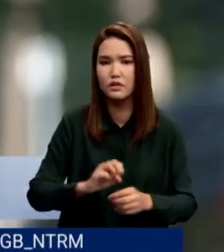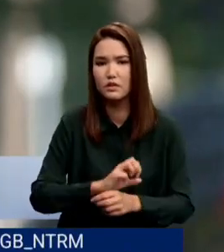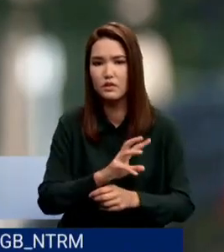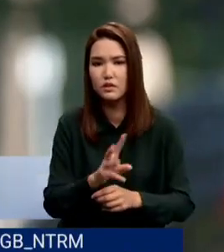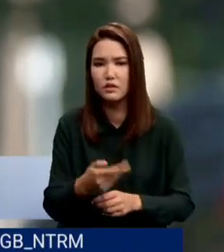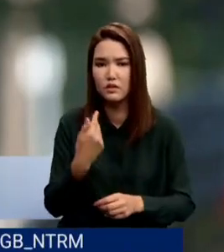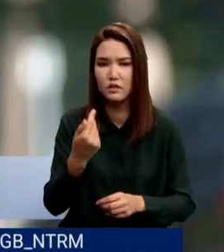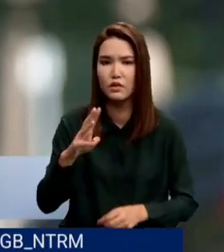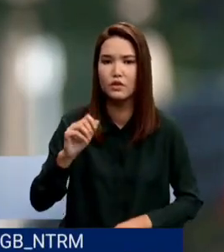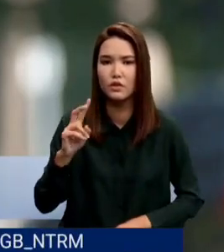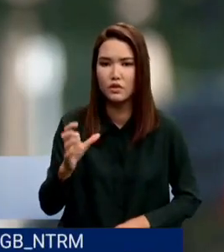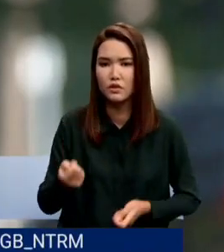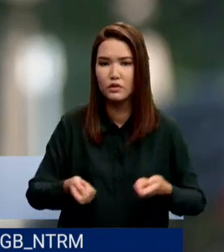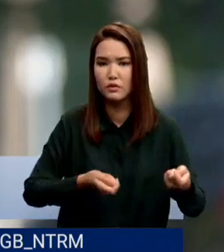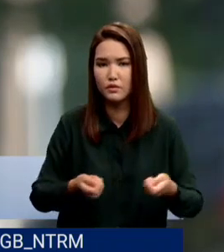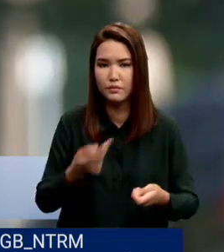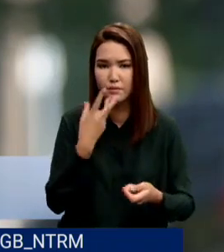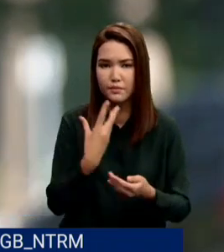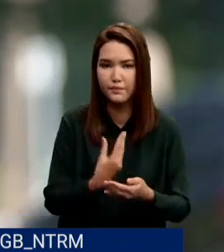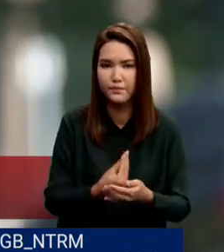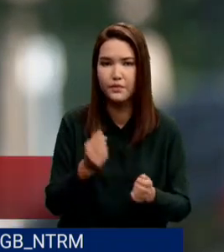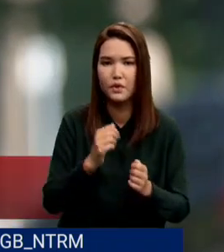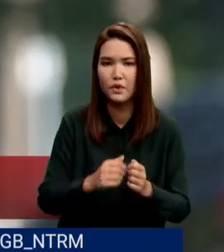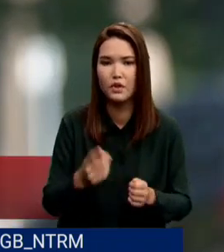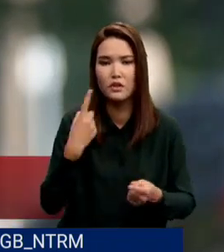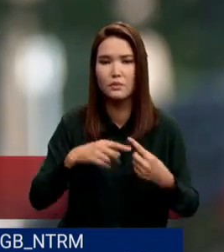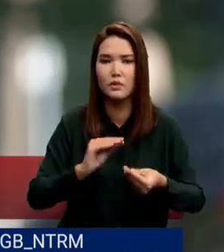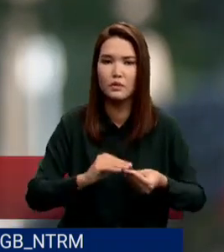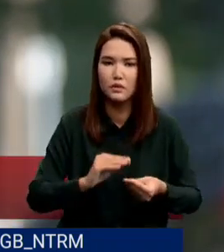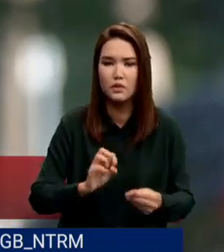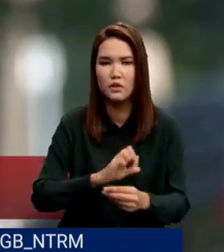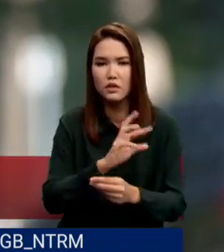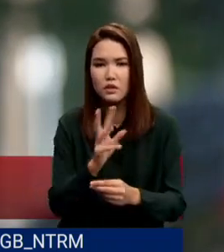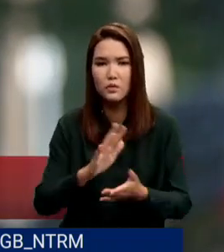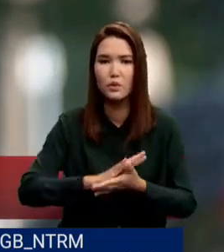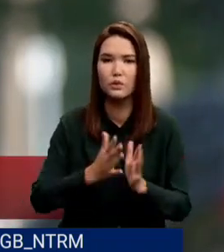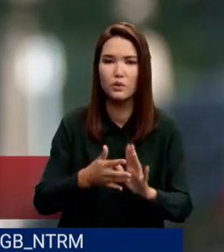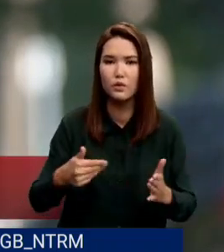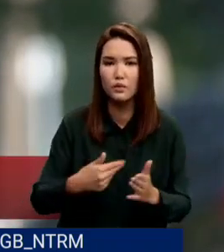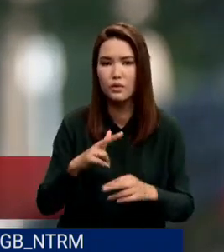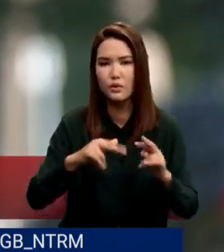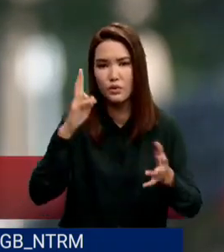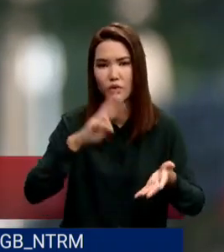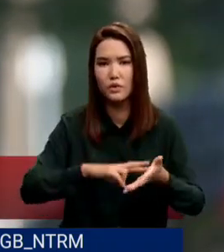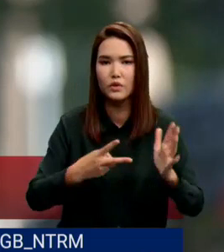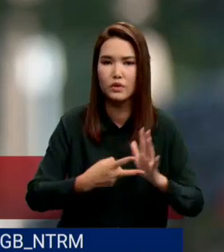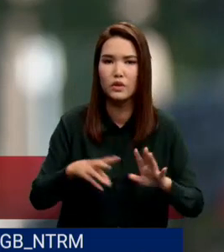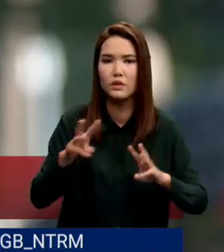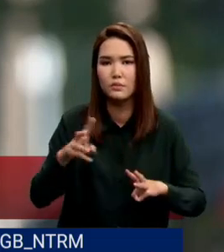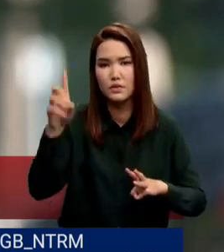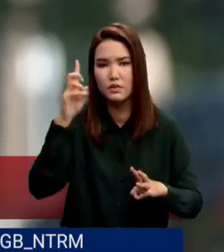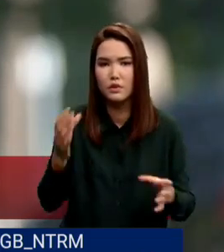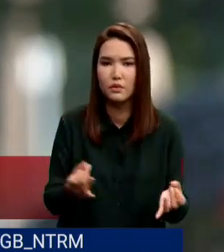бірінші жарты жылында өткізген болатынбыз. Бүгінгі күнге министр тараптарынан әлі қолдау табылмай отыр. Аталған жобаға министрлік